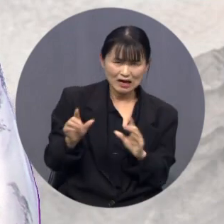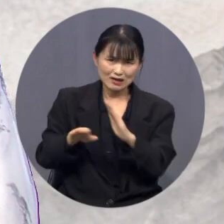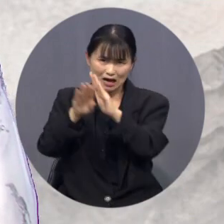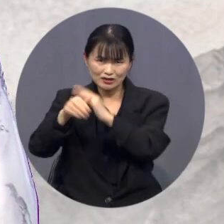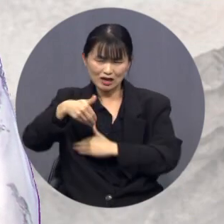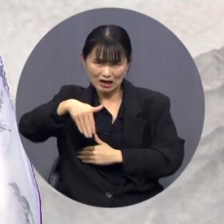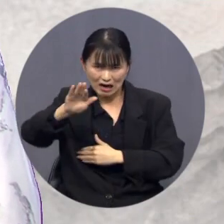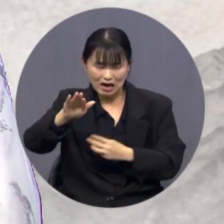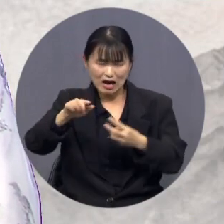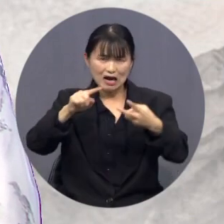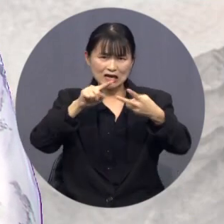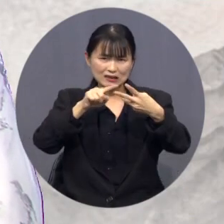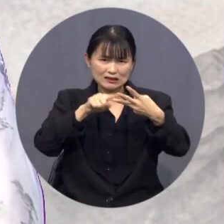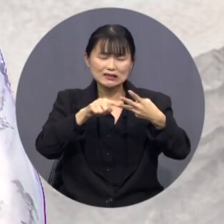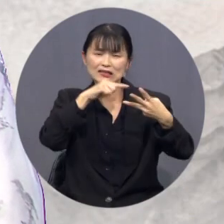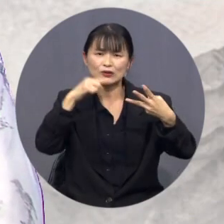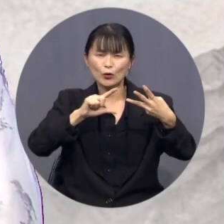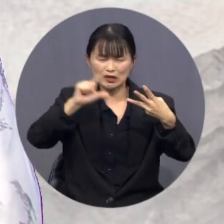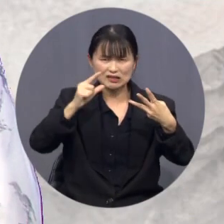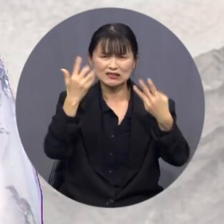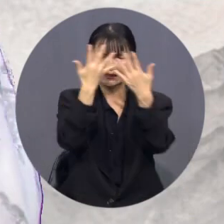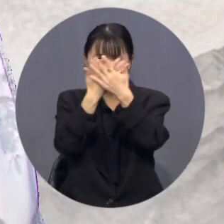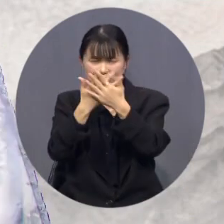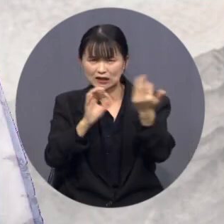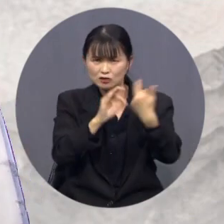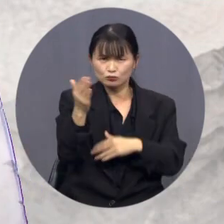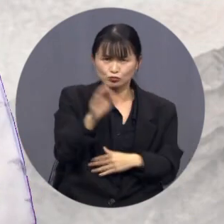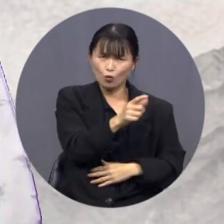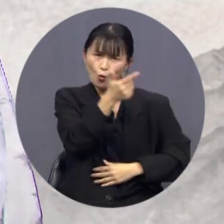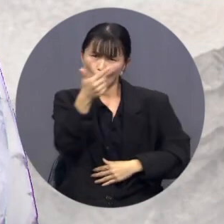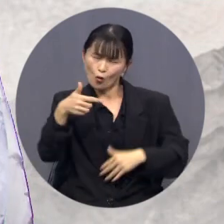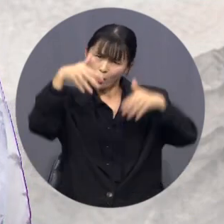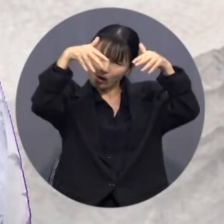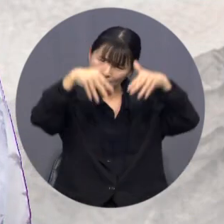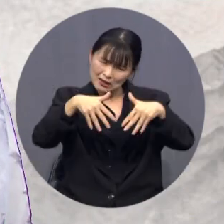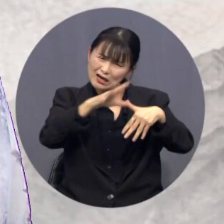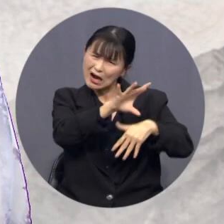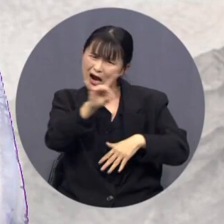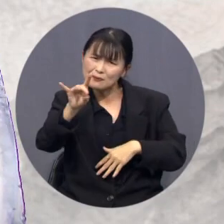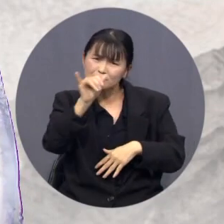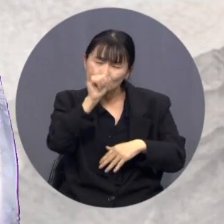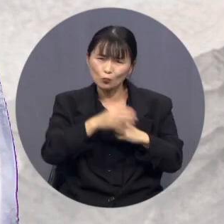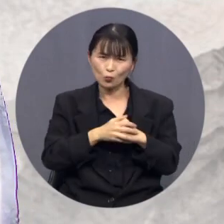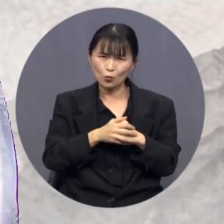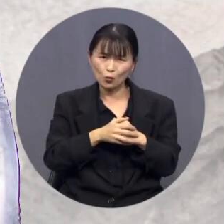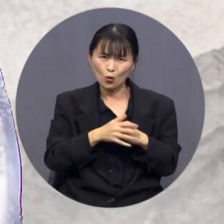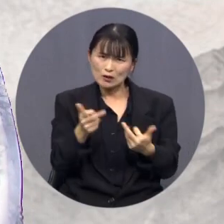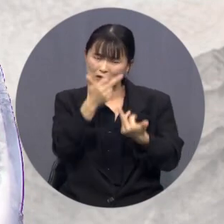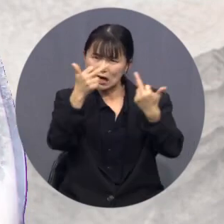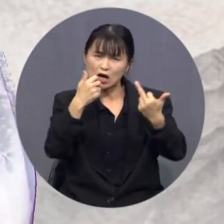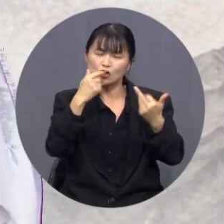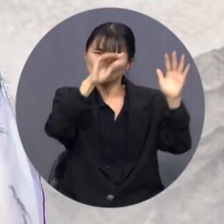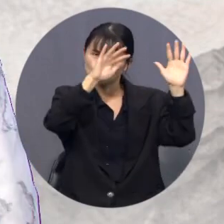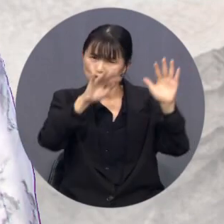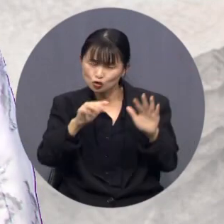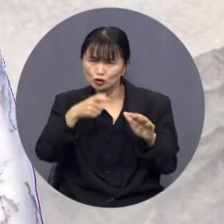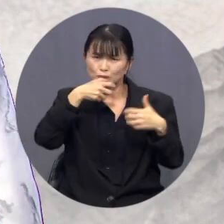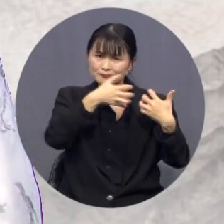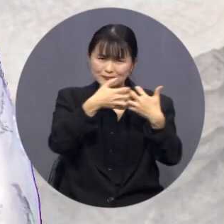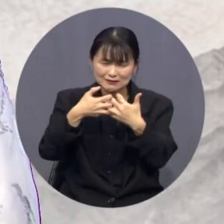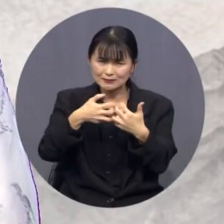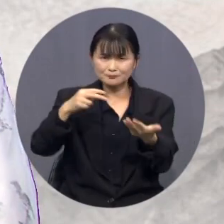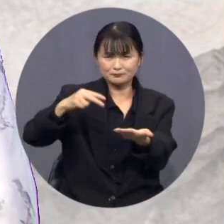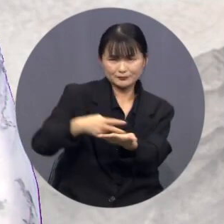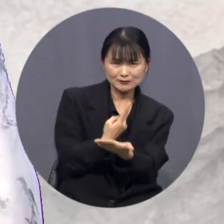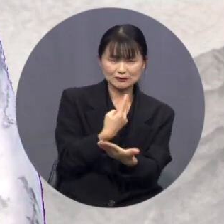많을 일요일에도 대체로 흐리겠고 오후 사이에 비가 가끔 내리겠고 산지에 내린 눈과비가 얼어서 빙판길이